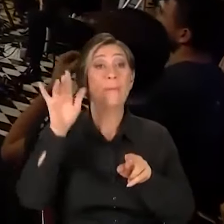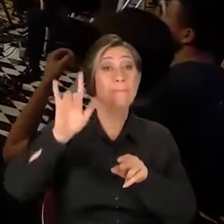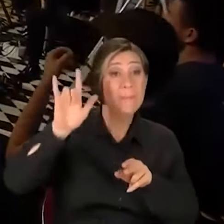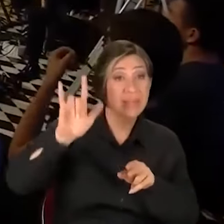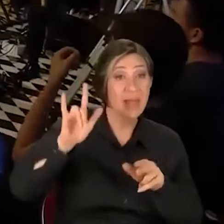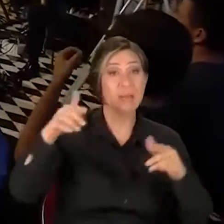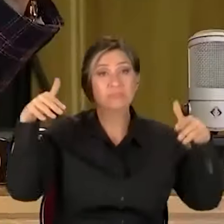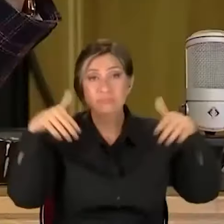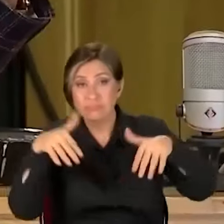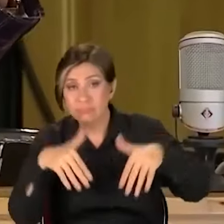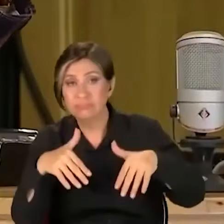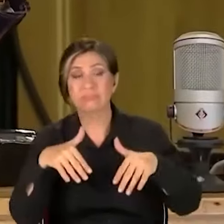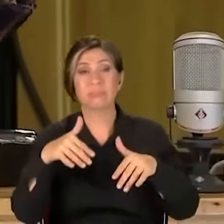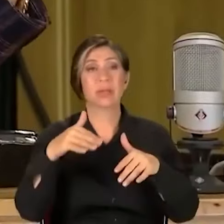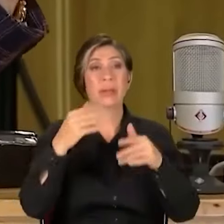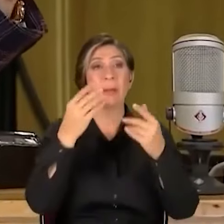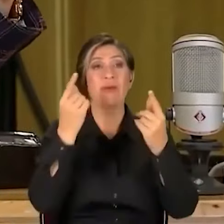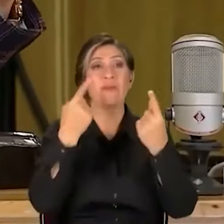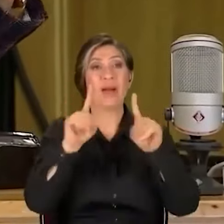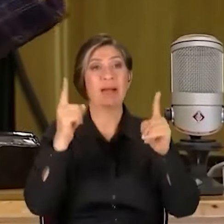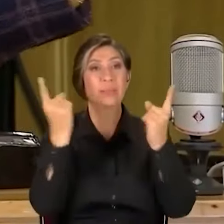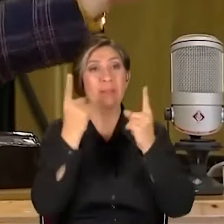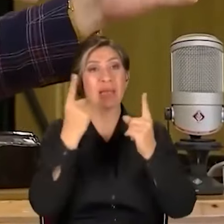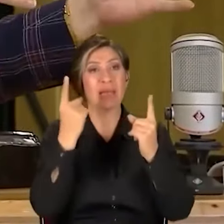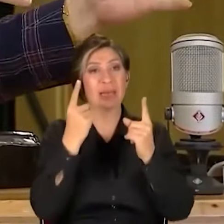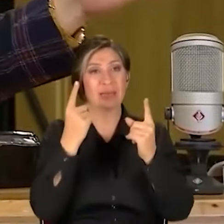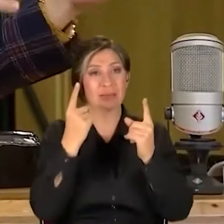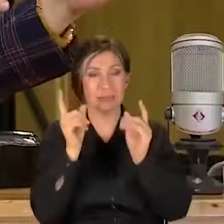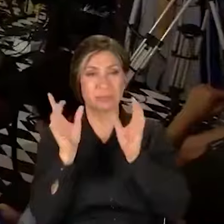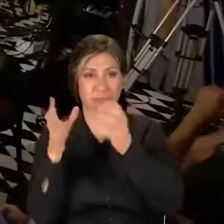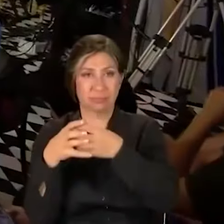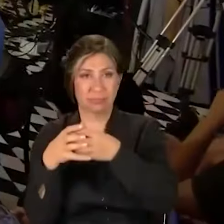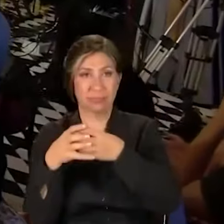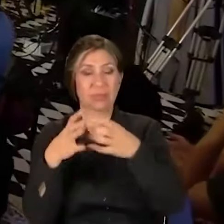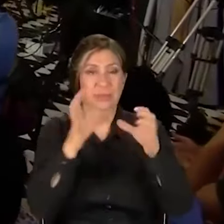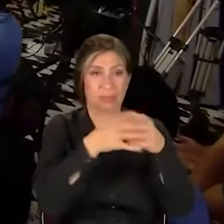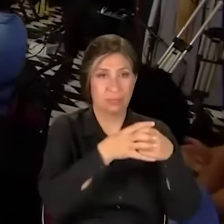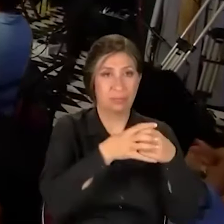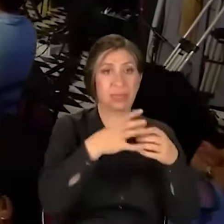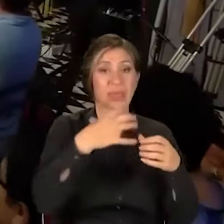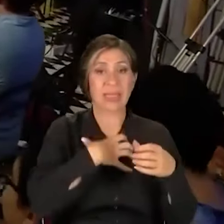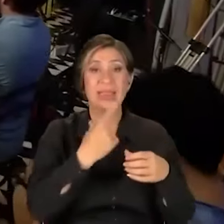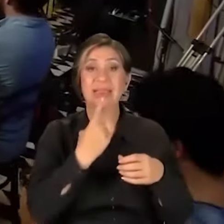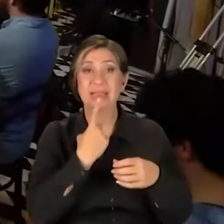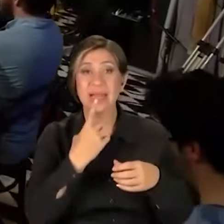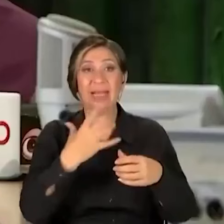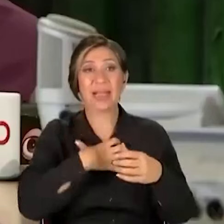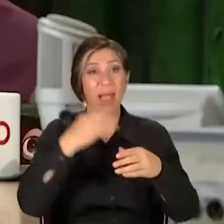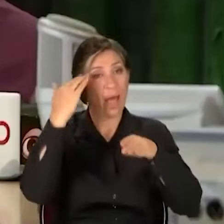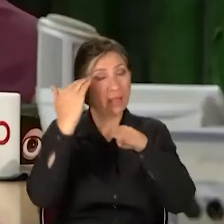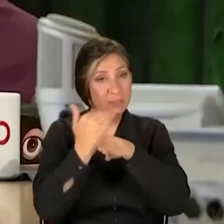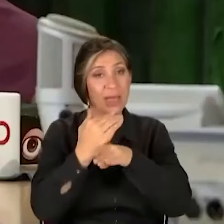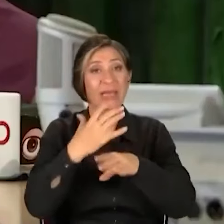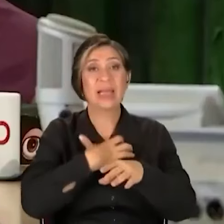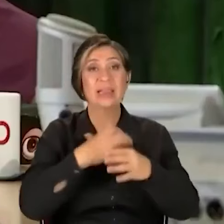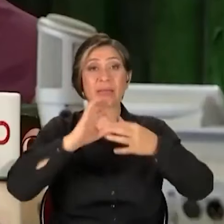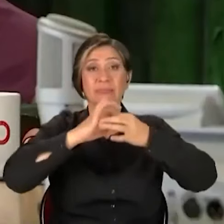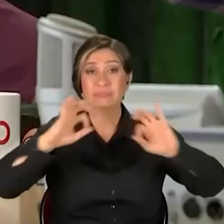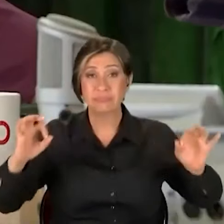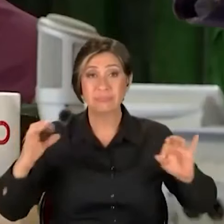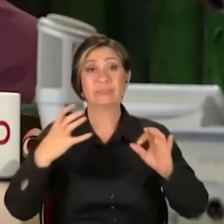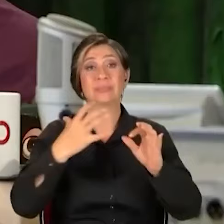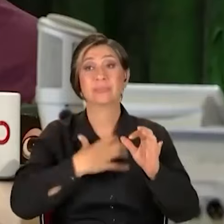metal dünyası da bir farklı bir komünitedir aslında ve kendi dilleri, kendi anlaşmaları ve bütün dünyada